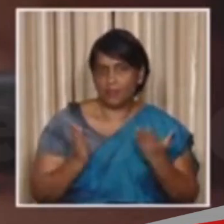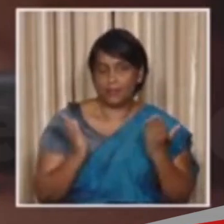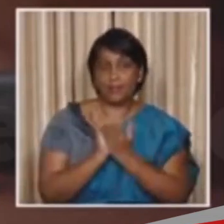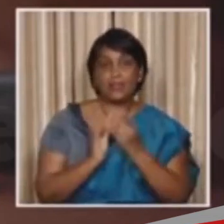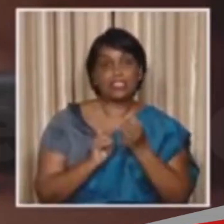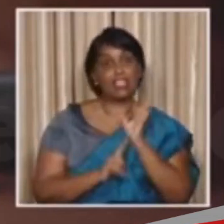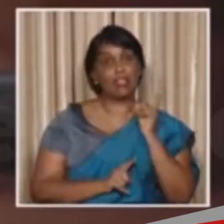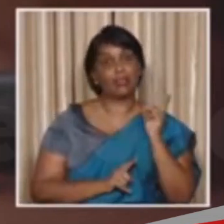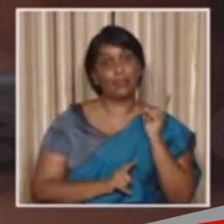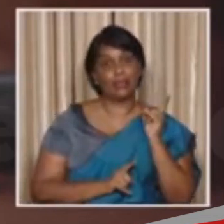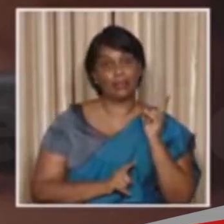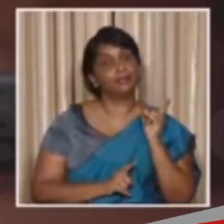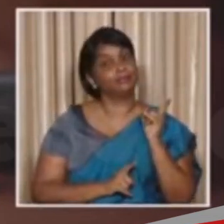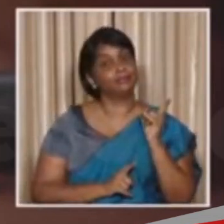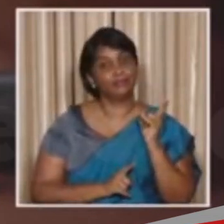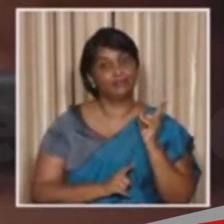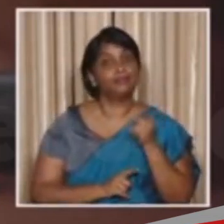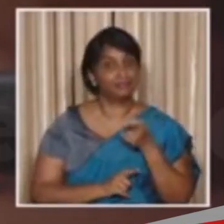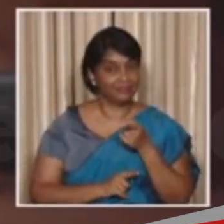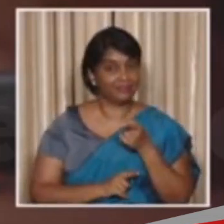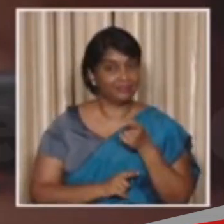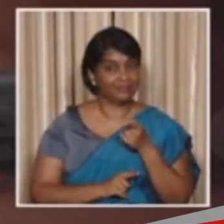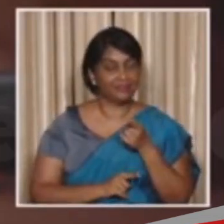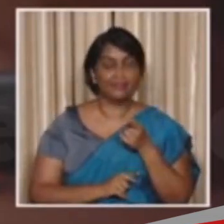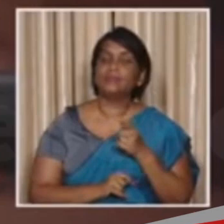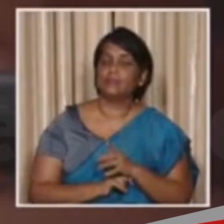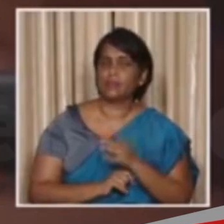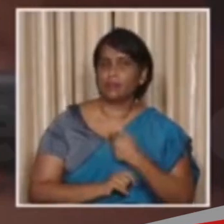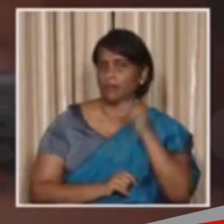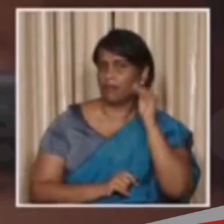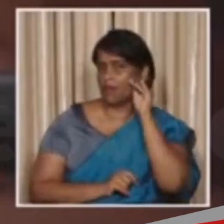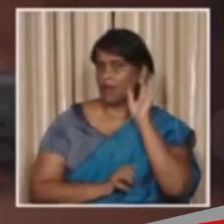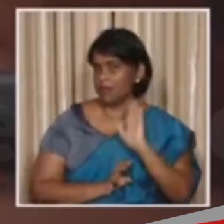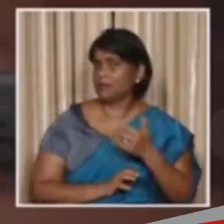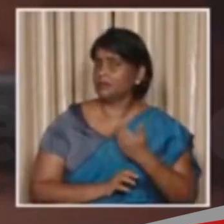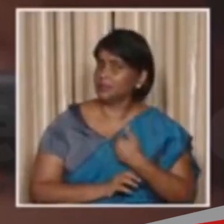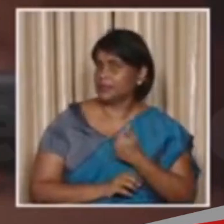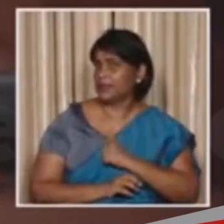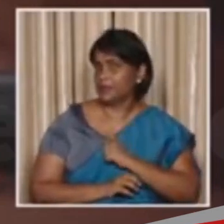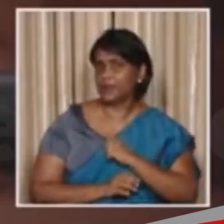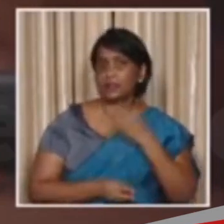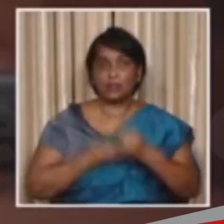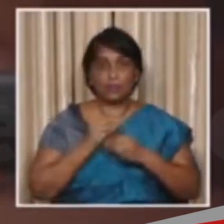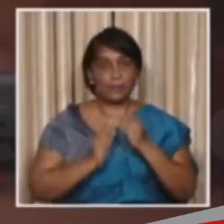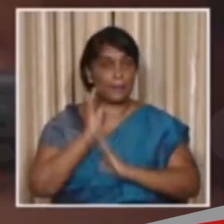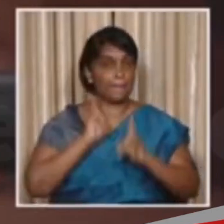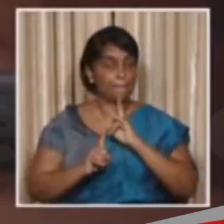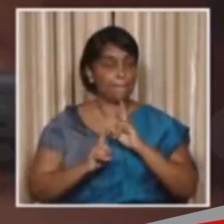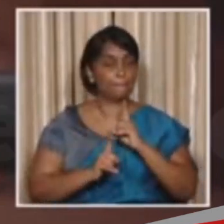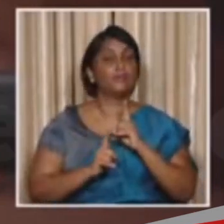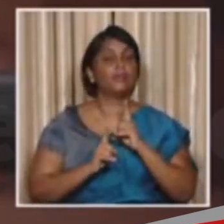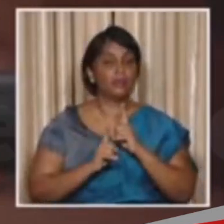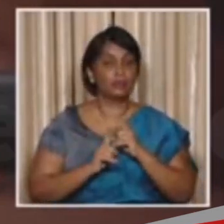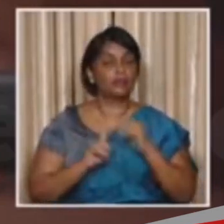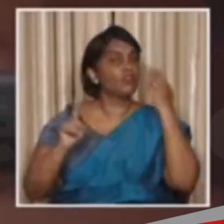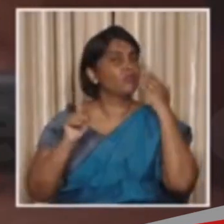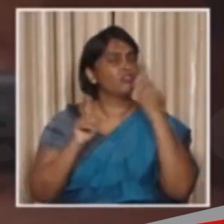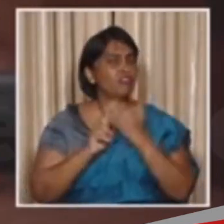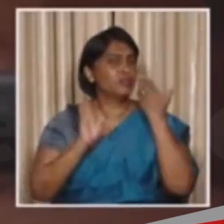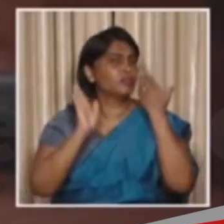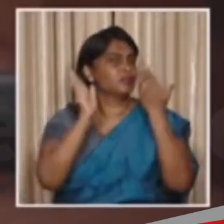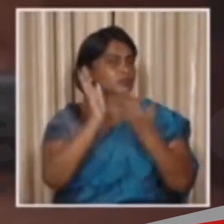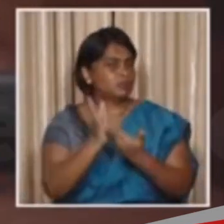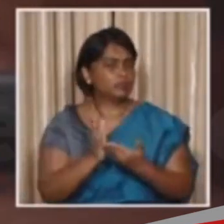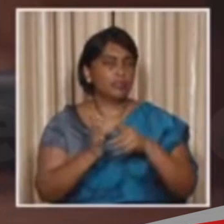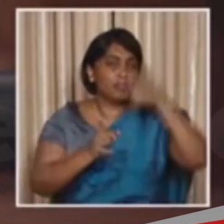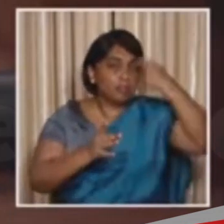ජනාධිපති නේද. එනිසාම දැනගන්න කැමති කර්මාන්ත අමාත්‍යන්සේ මේ පිළිබඳ ඉදිරිපත් කරපු